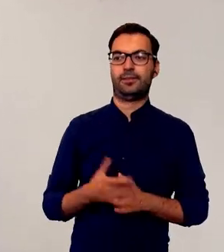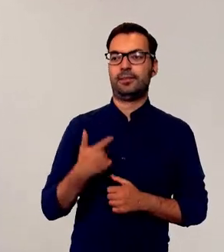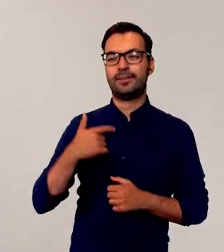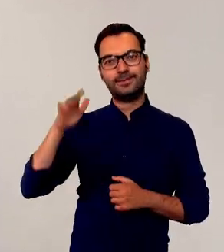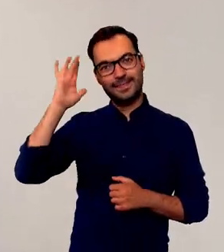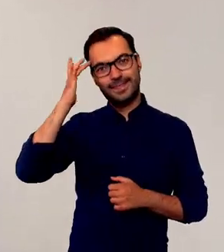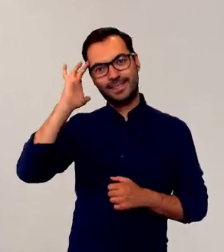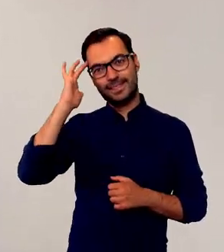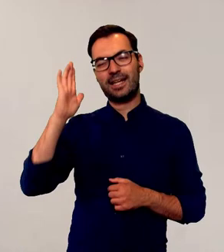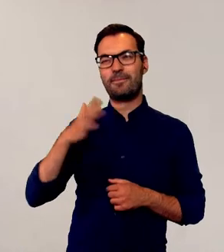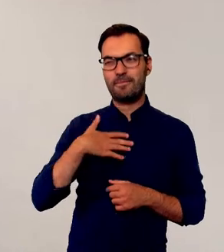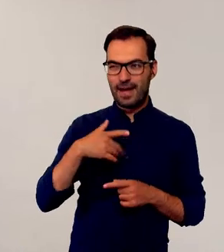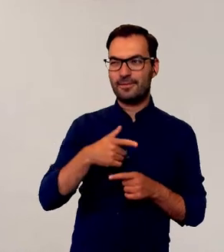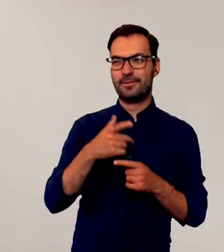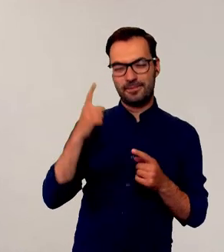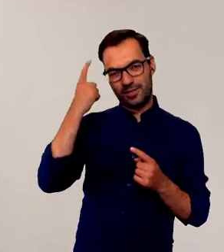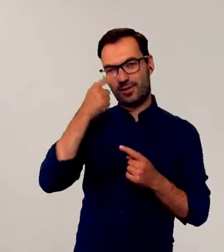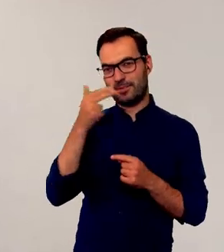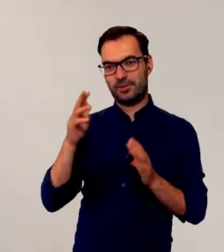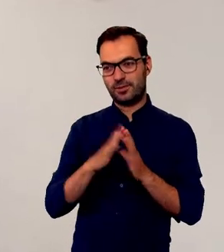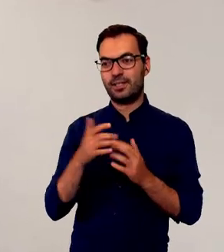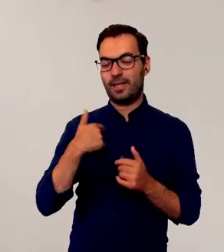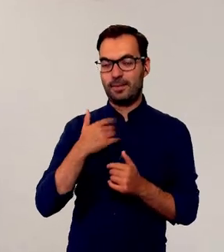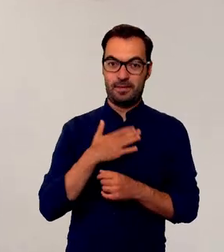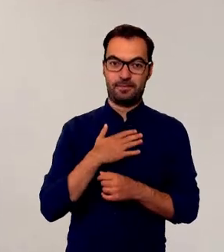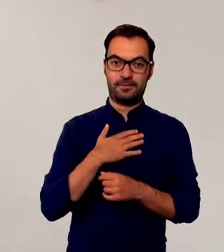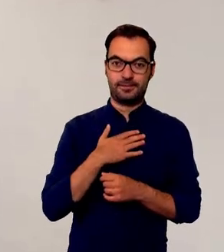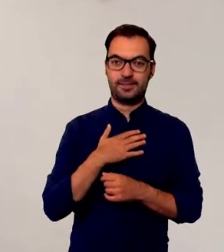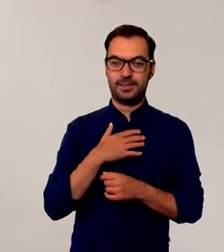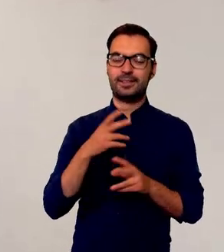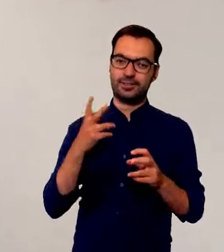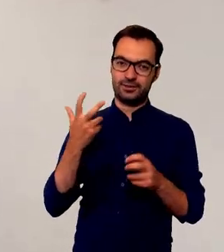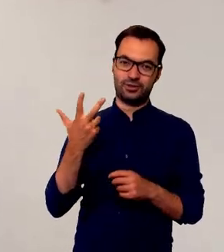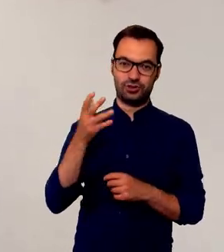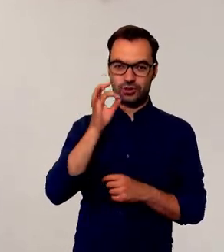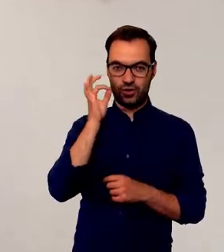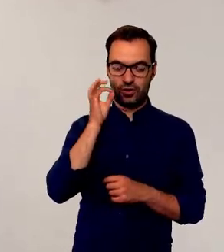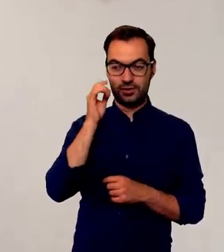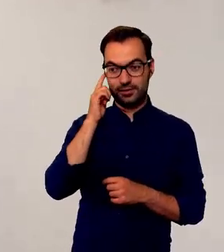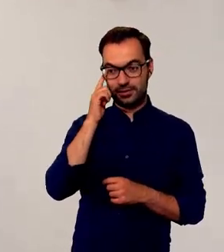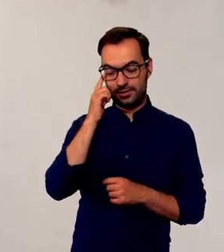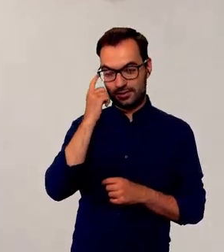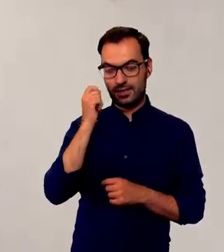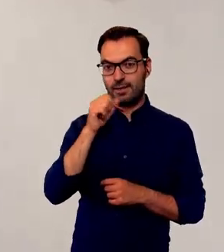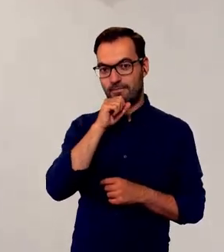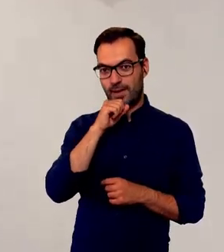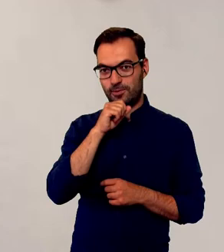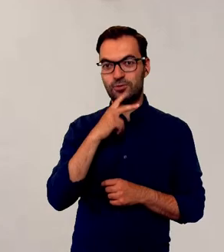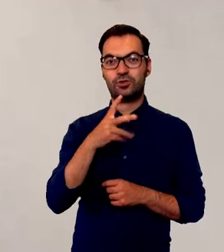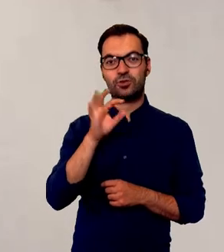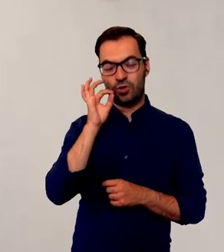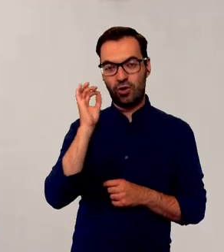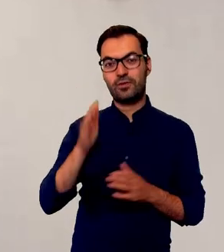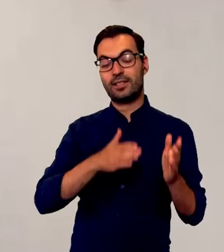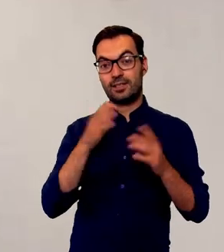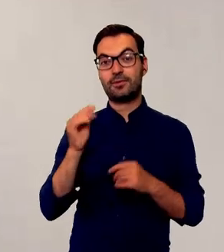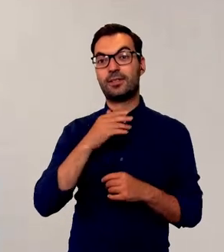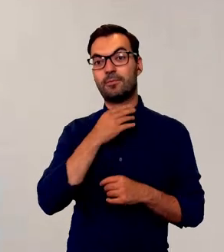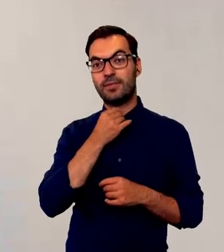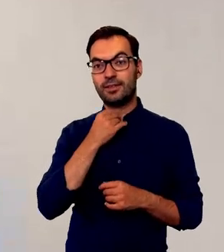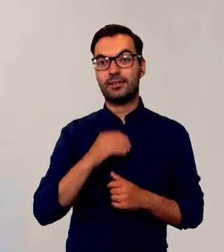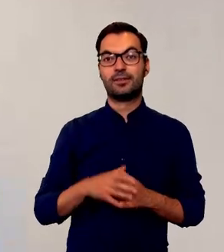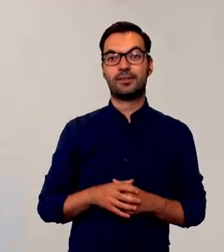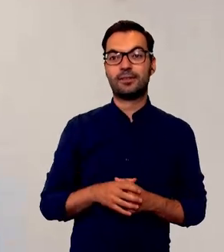taka książka po głowie, ponieważ jestem matką trzech kotów, babcią trzech kolejnych i psa,